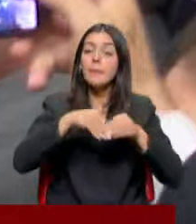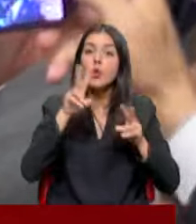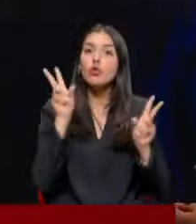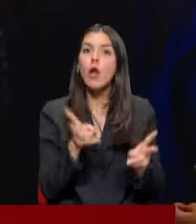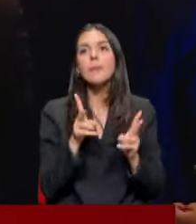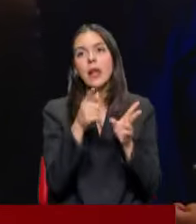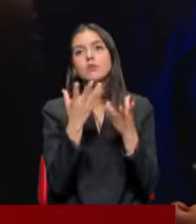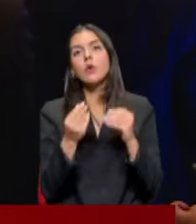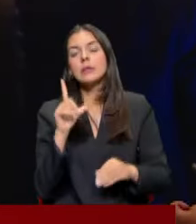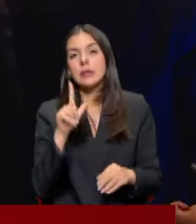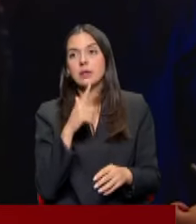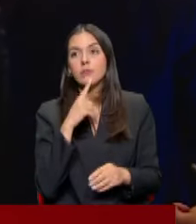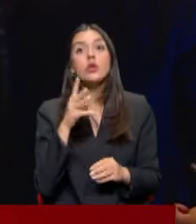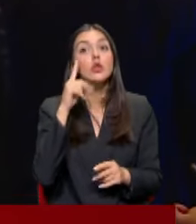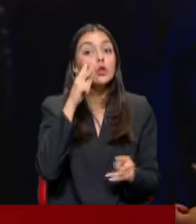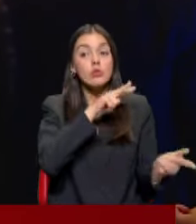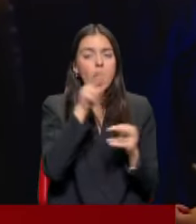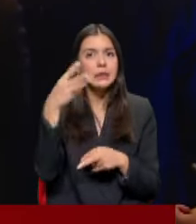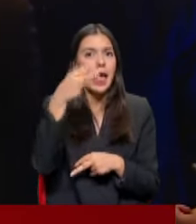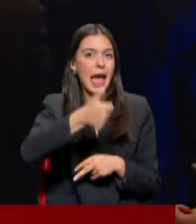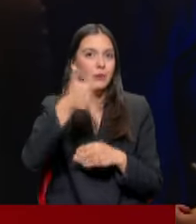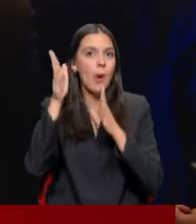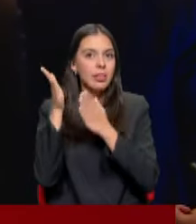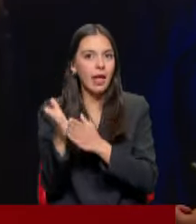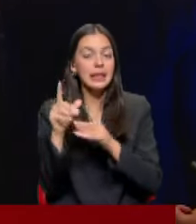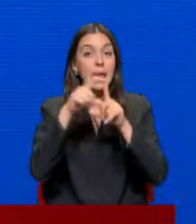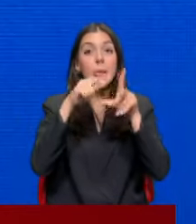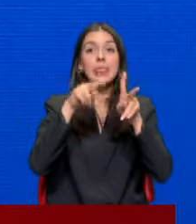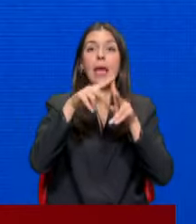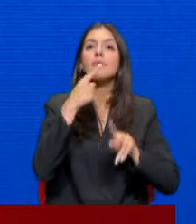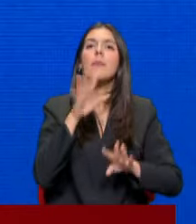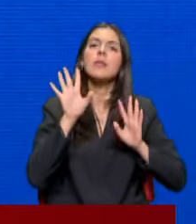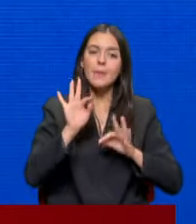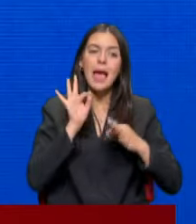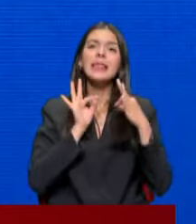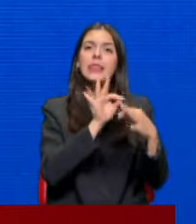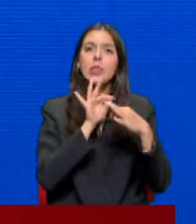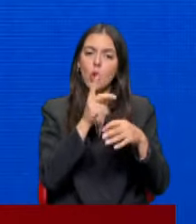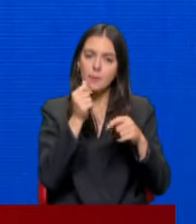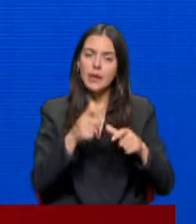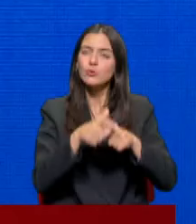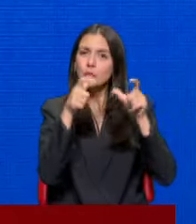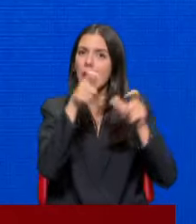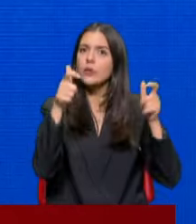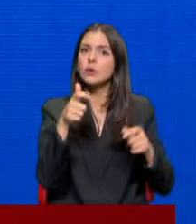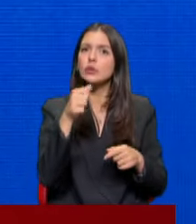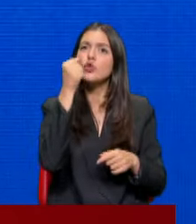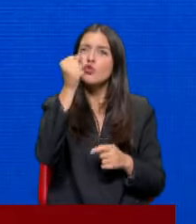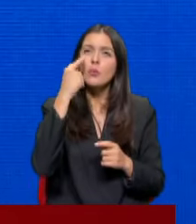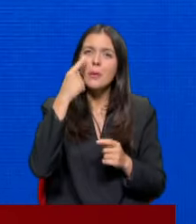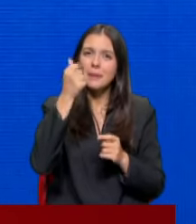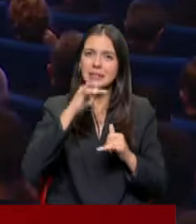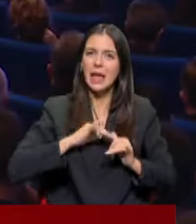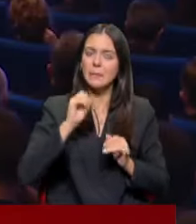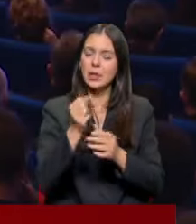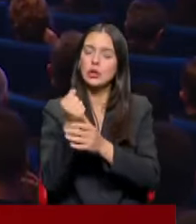gereği diyor. Gözler Cumhurbaşkanı Erdoğan'daydı. DEM Parti demedi ama diyalog zeminini genişletiyoruz, sıkılı yumrukları